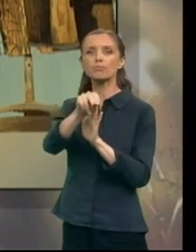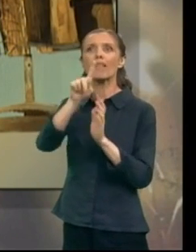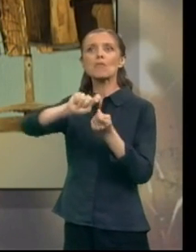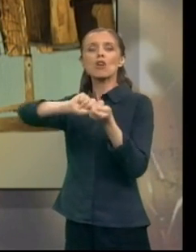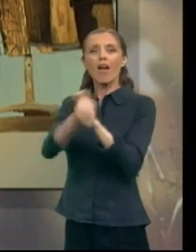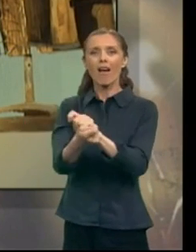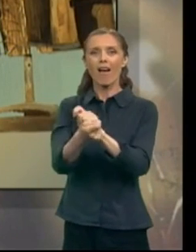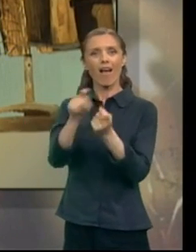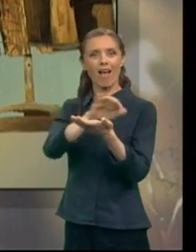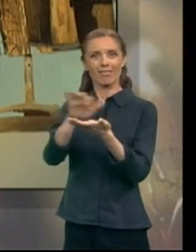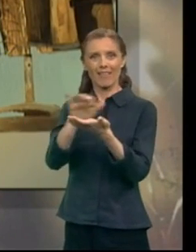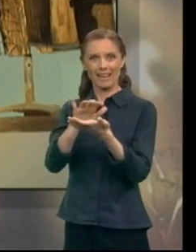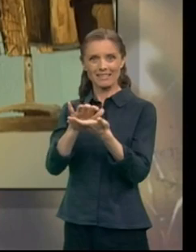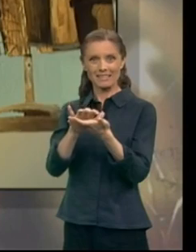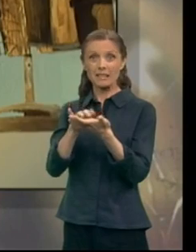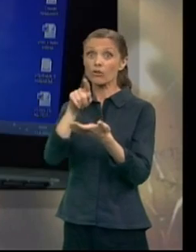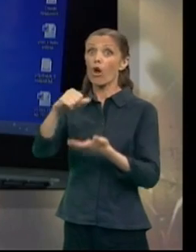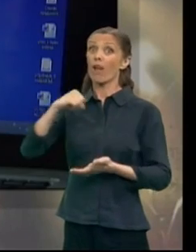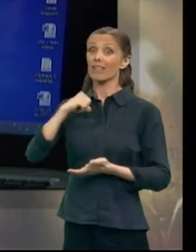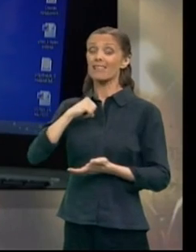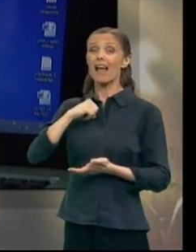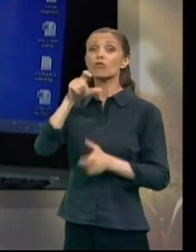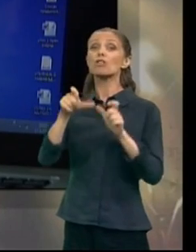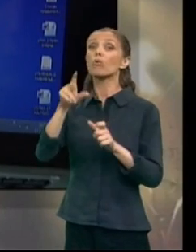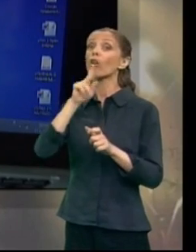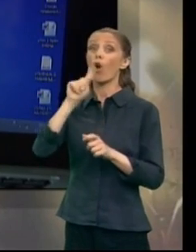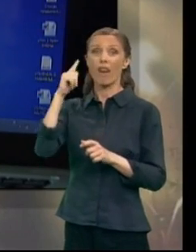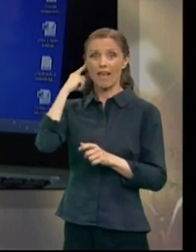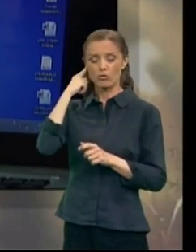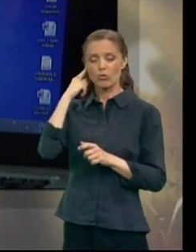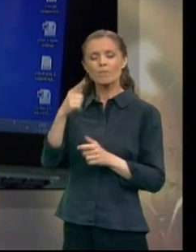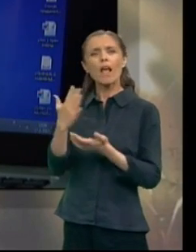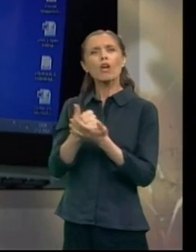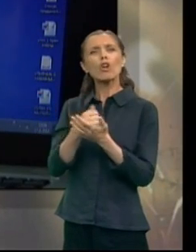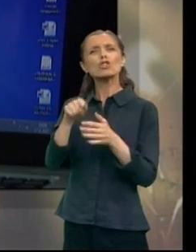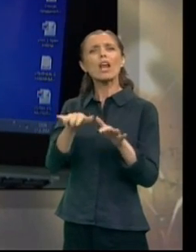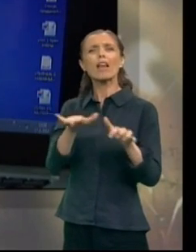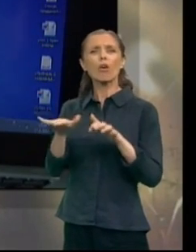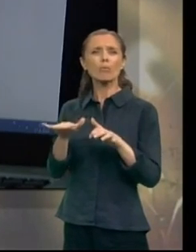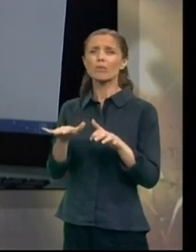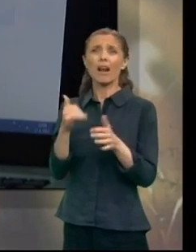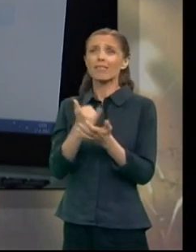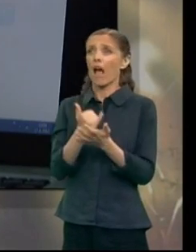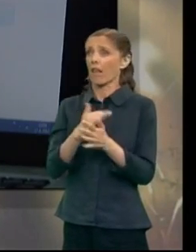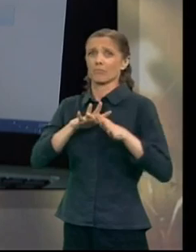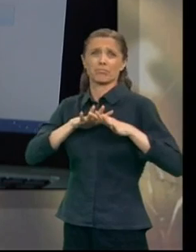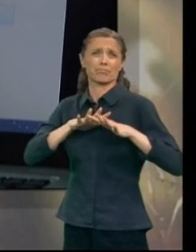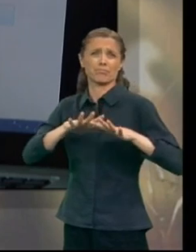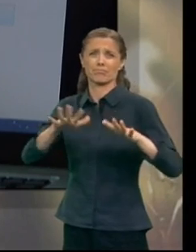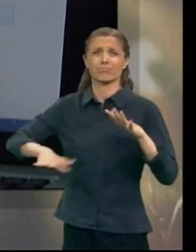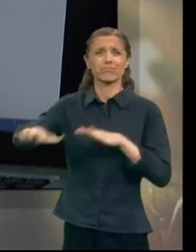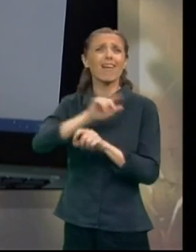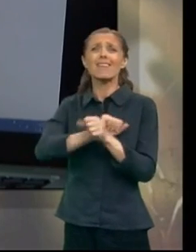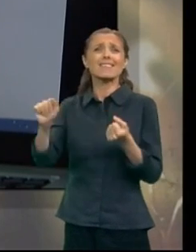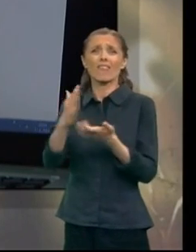tekst. To postaje jako interesantno za osobe koje ne čuju. Upotreba računara danas se gotovo podrazumeva. Postao je deo